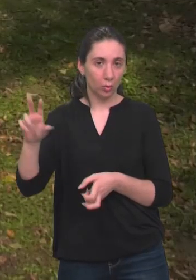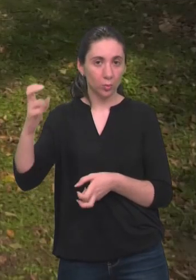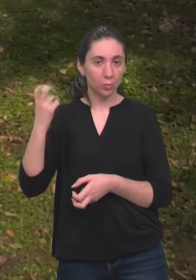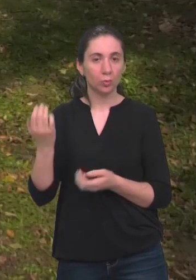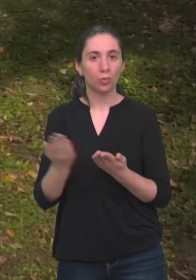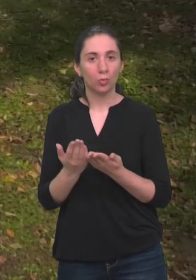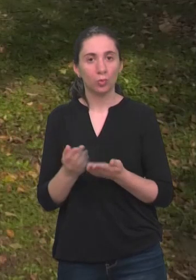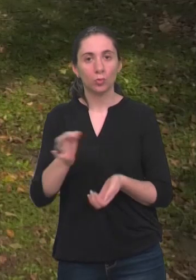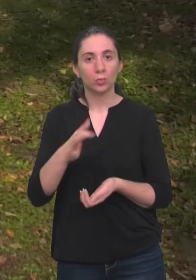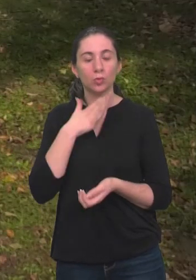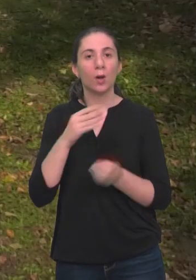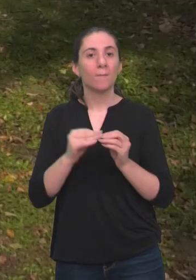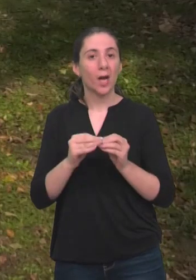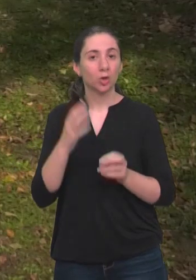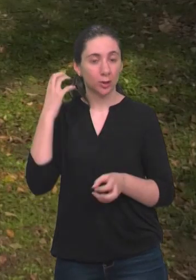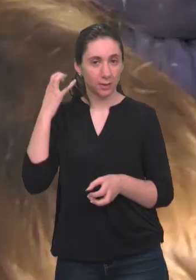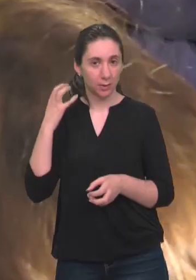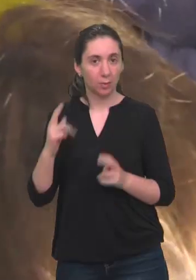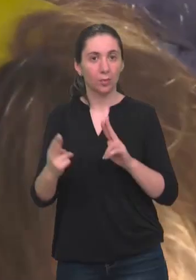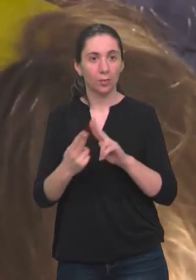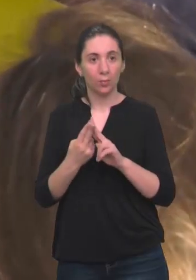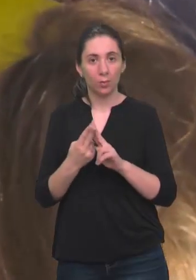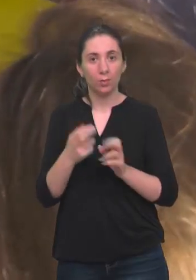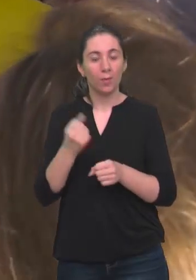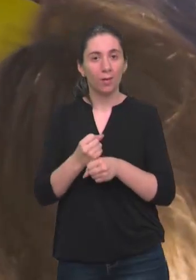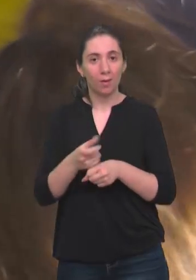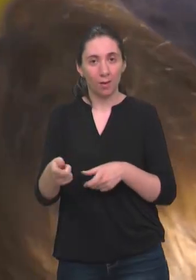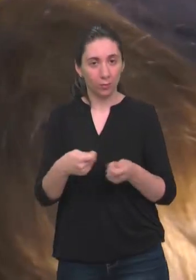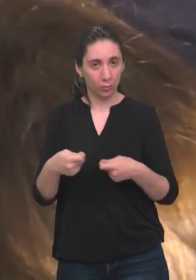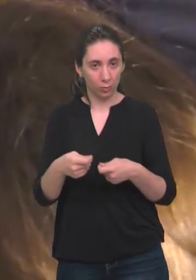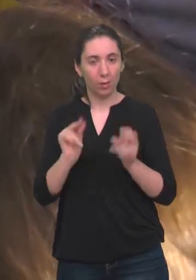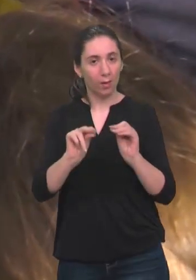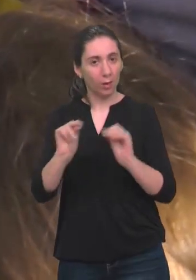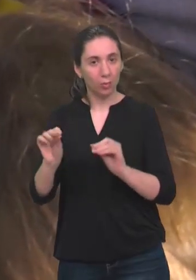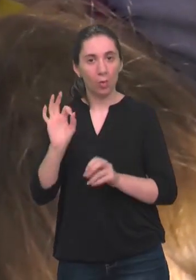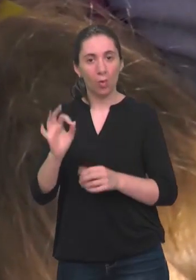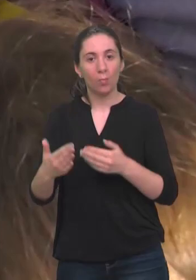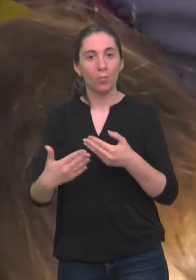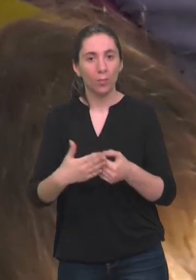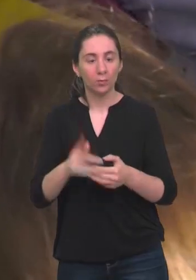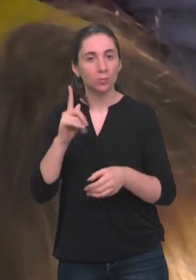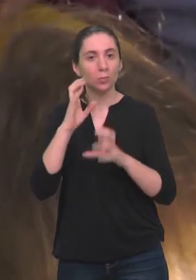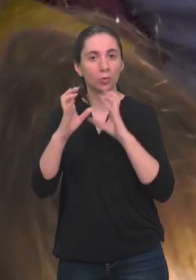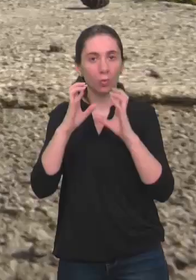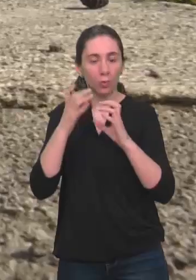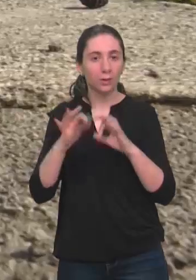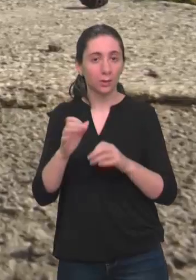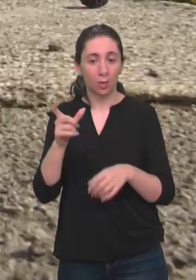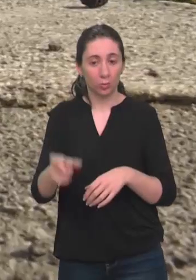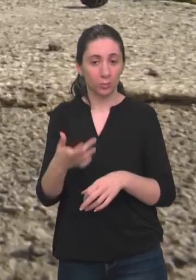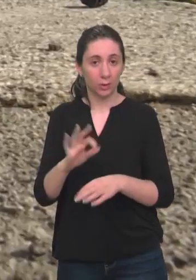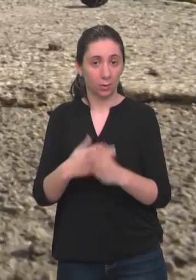učenike osnovne škole Braće Seljan. Upoznali su ih s radom udruge, educirali o pristupu i komunikaciji s osobama